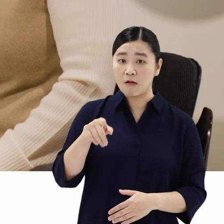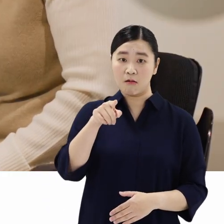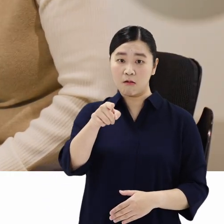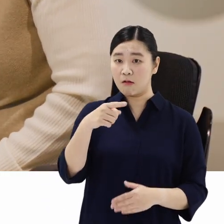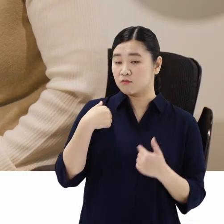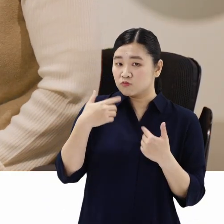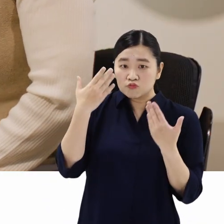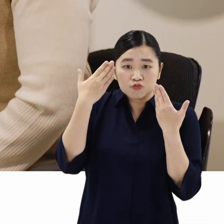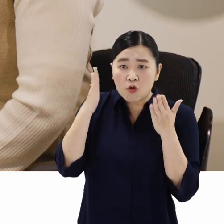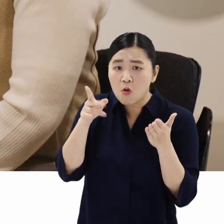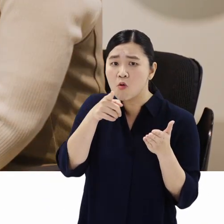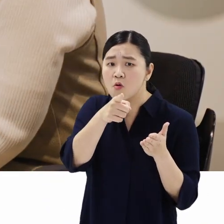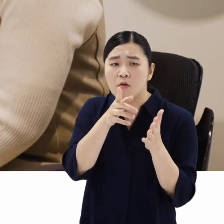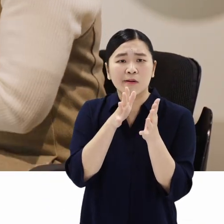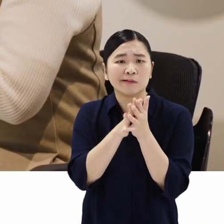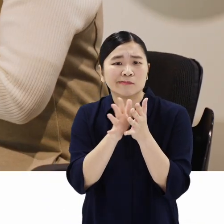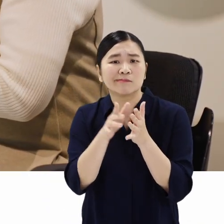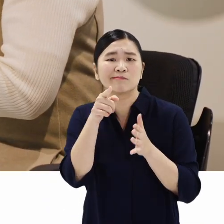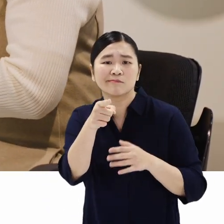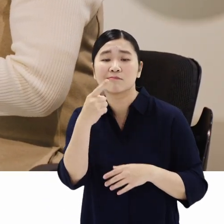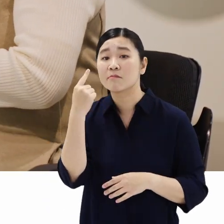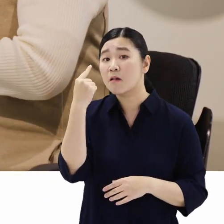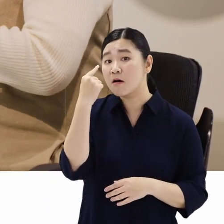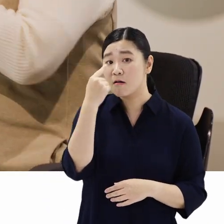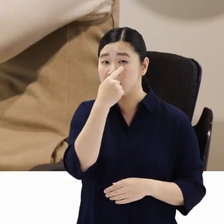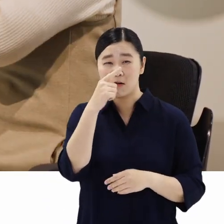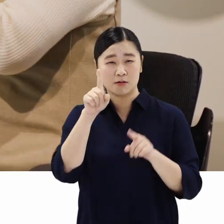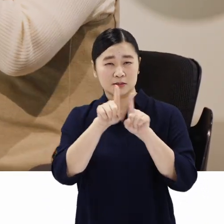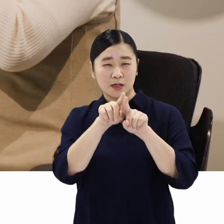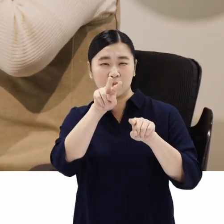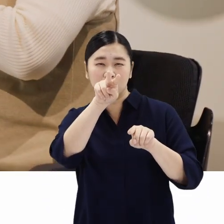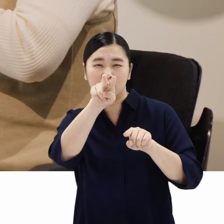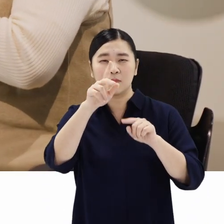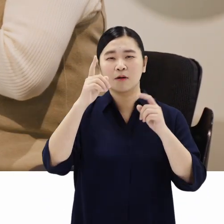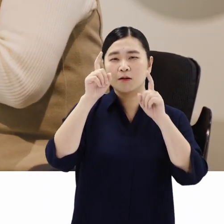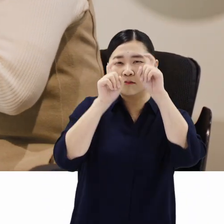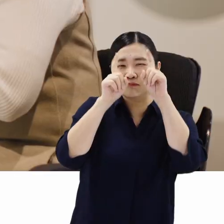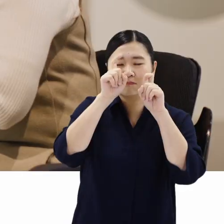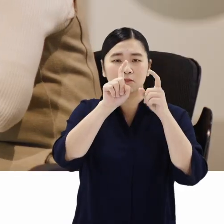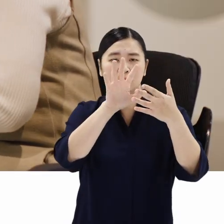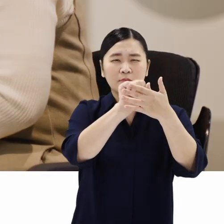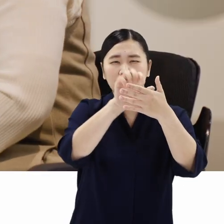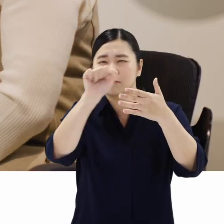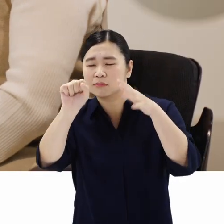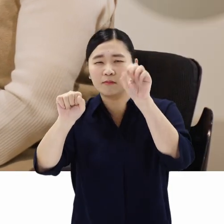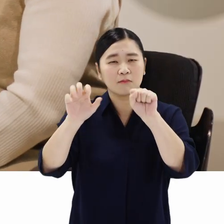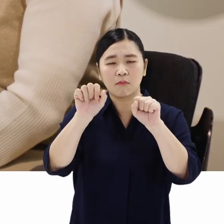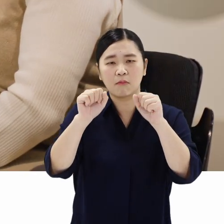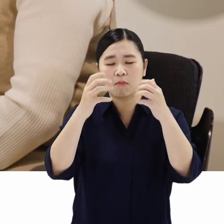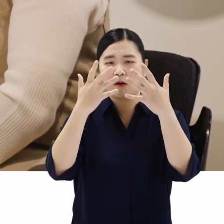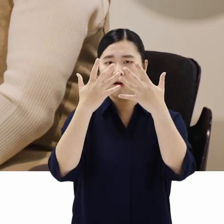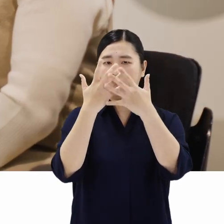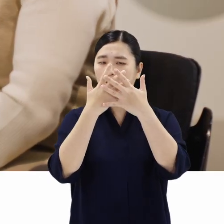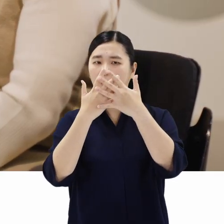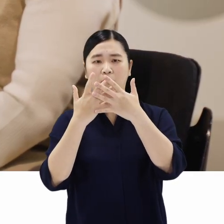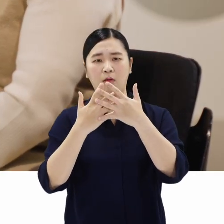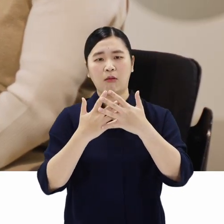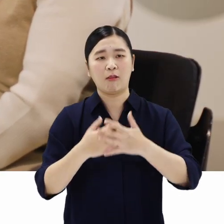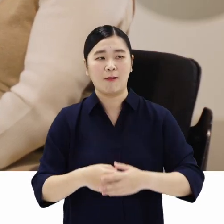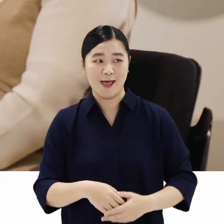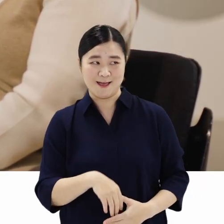え？知らなかったわ。年を取ると表情の読み取り方が変化することがあるみた